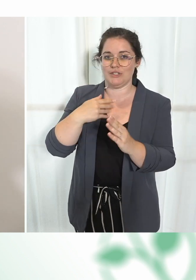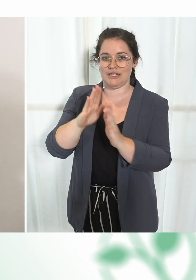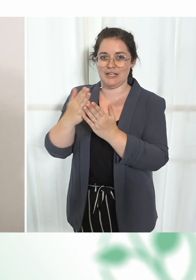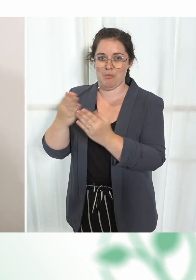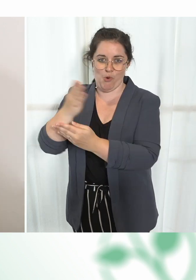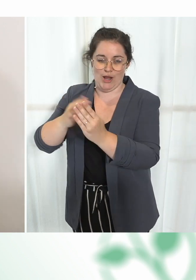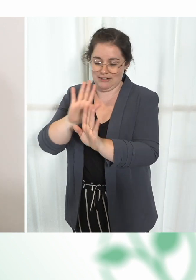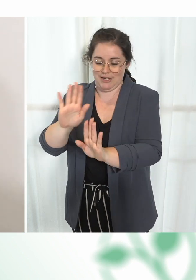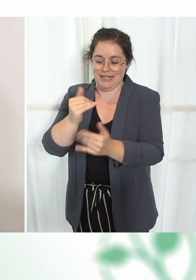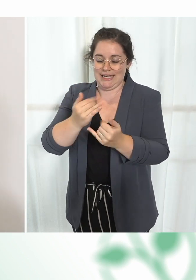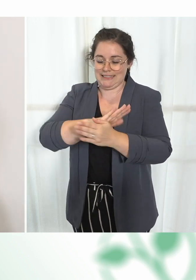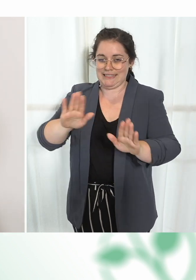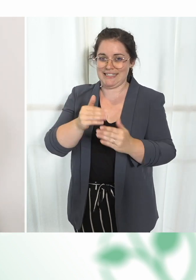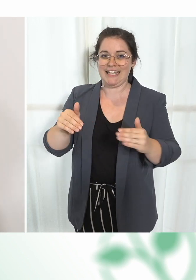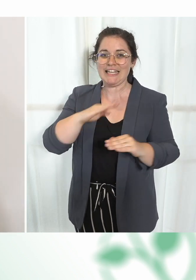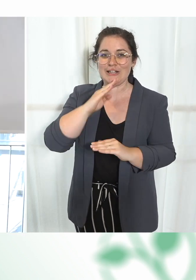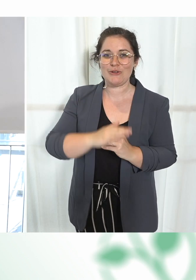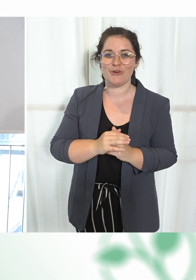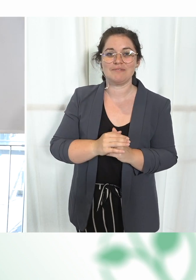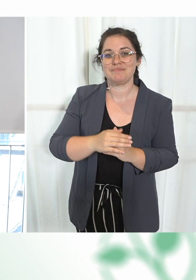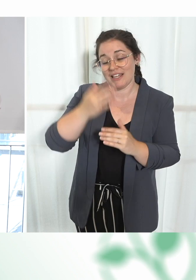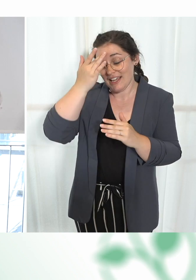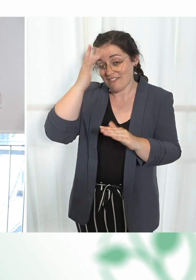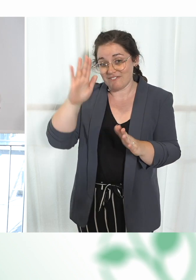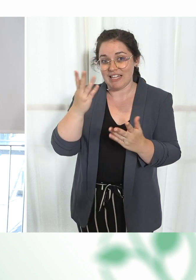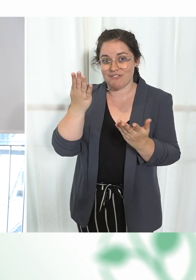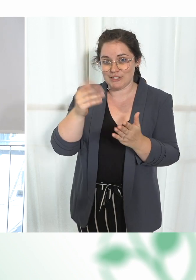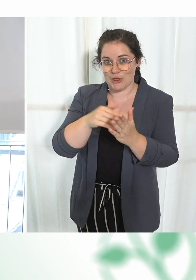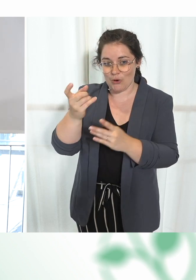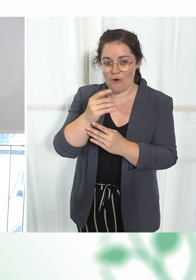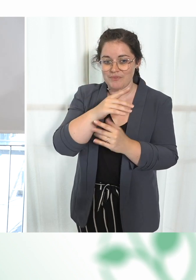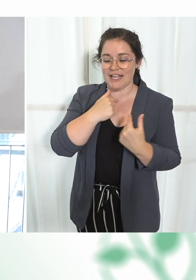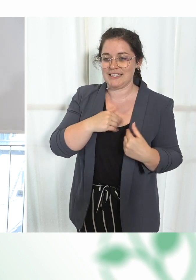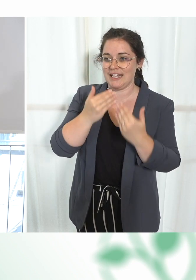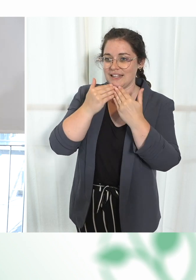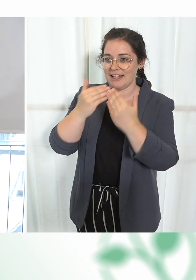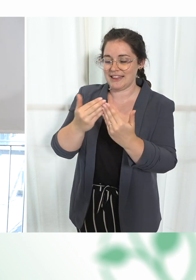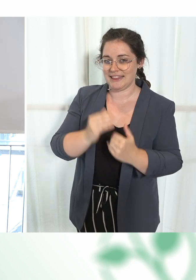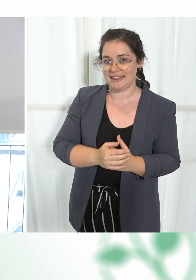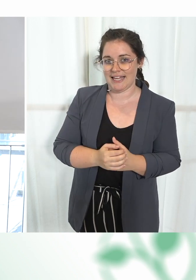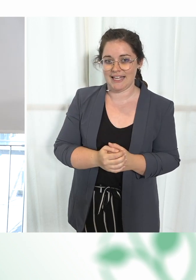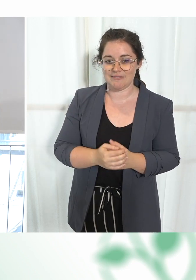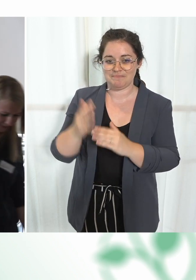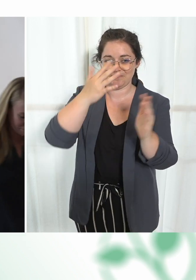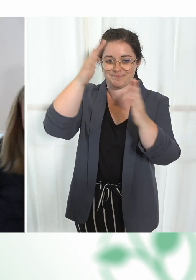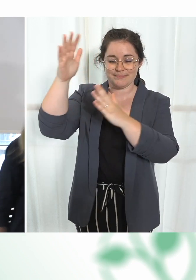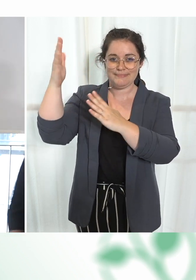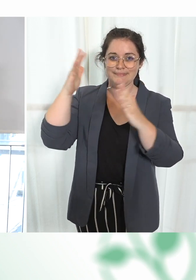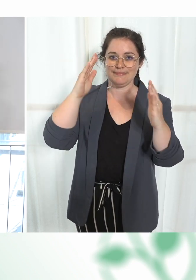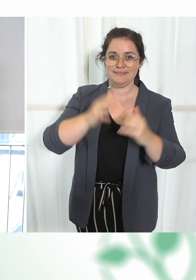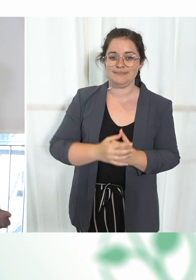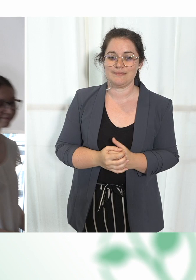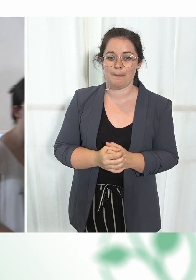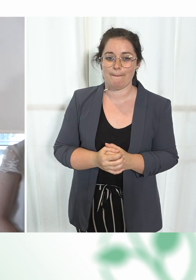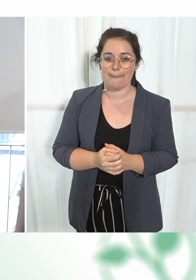Schluss, ja. Wer weiß, was noch alles kommt. Herzlichen Dank, Melanie Hofinger und Selina Neubauer von Meritas.